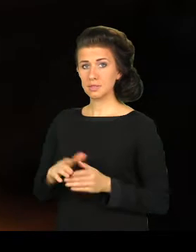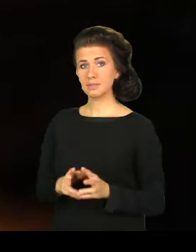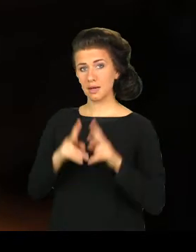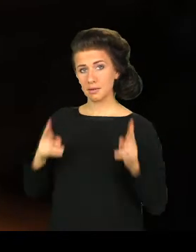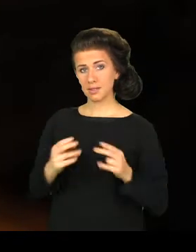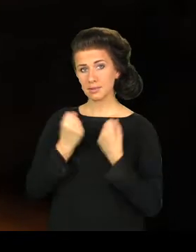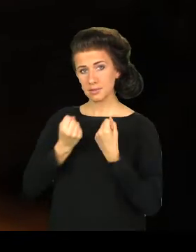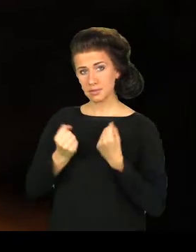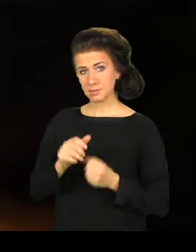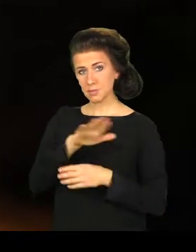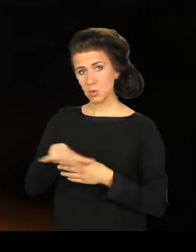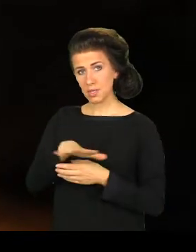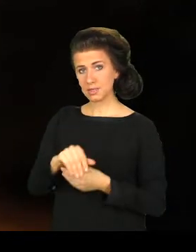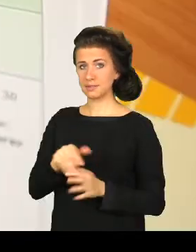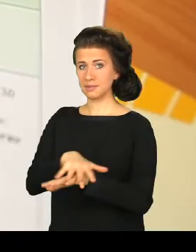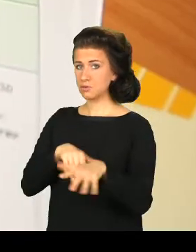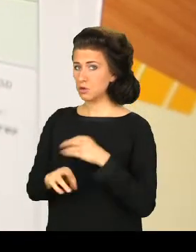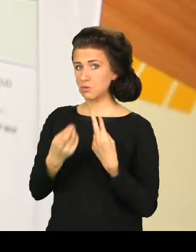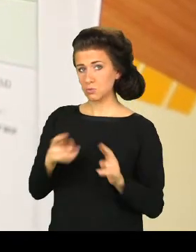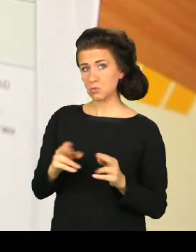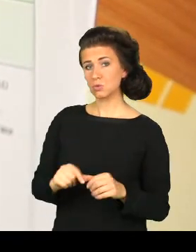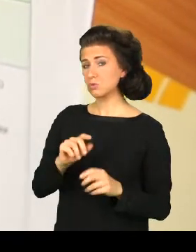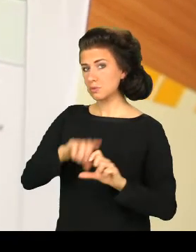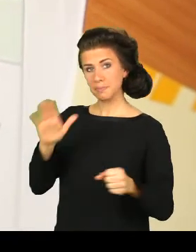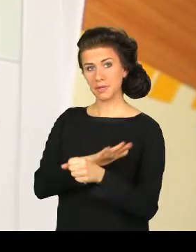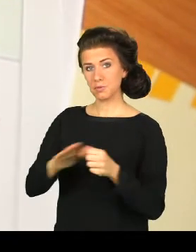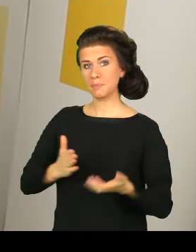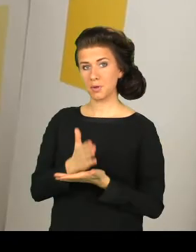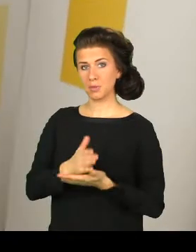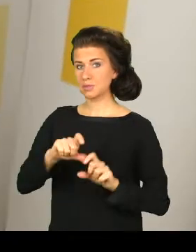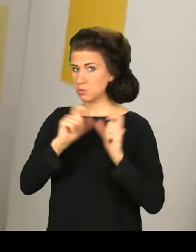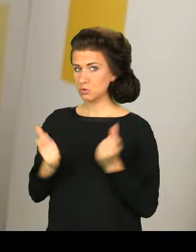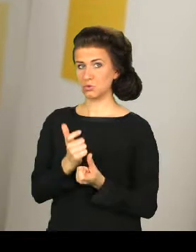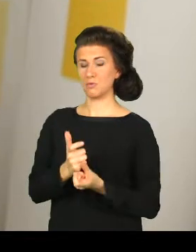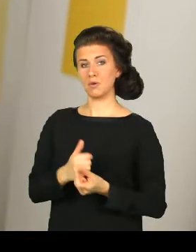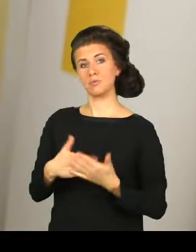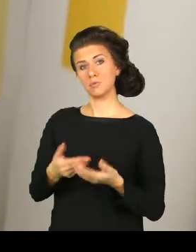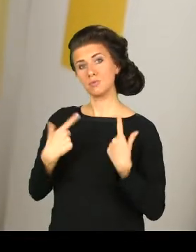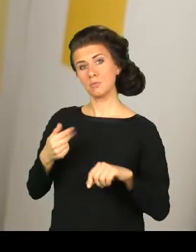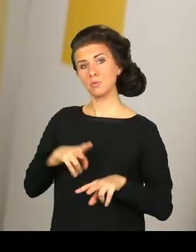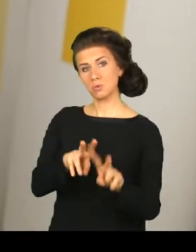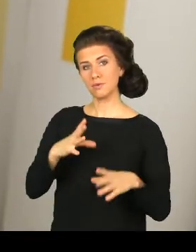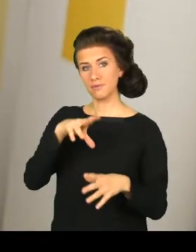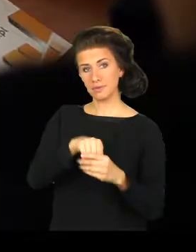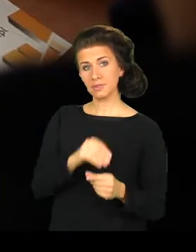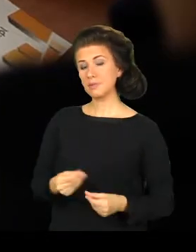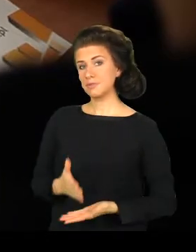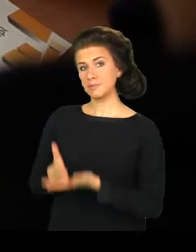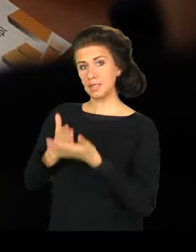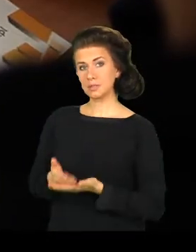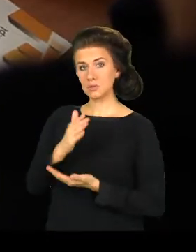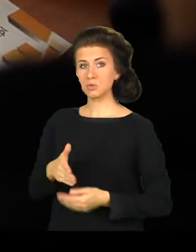zakresu aktywizacji społecznej i zawodowej, to kompleksowa pomoc. Uczestnicy mogą liczyć na szeroki zakres wsparcia w